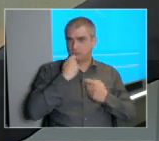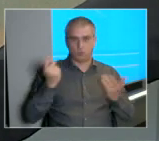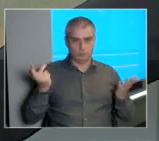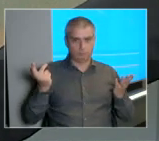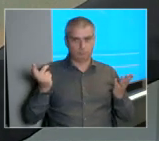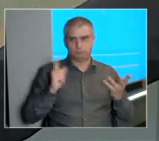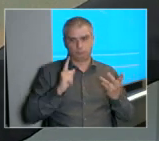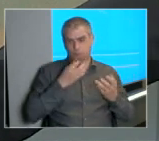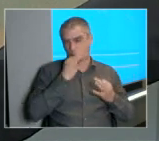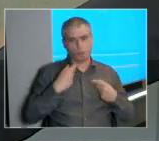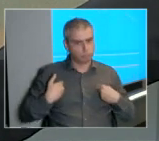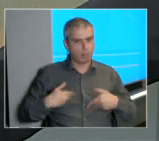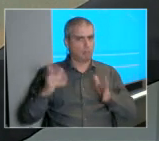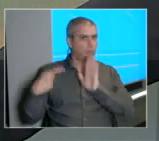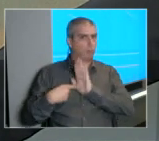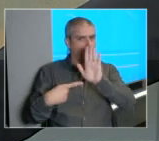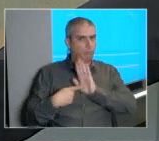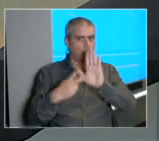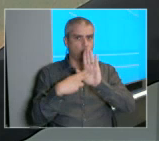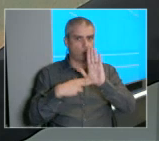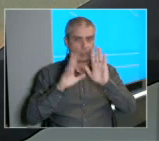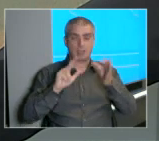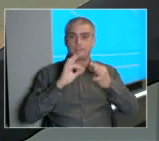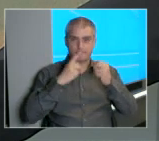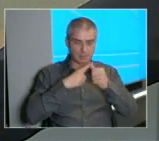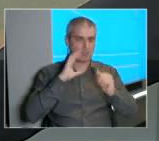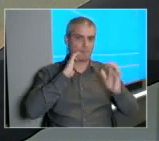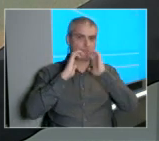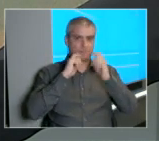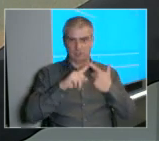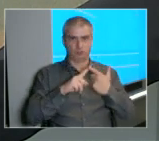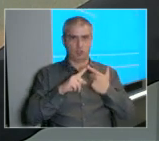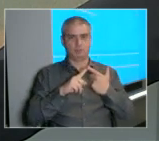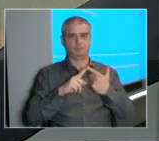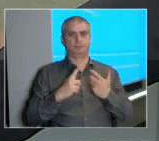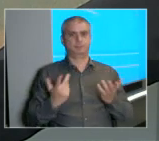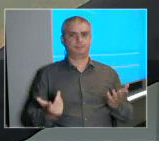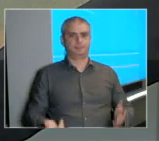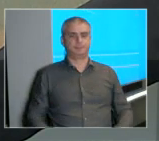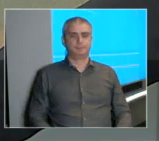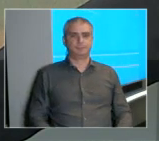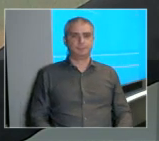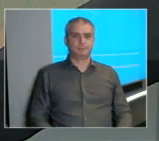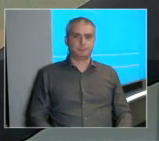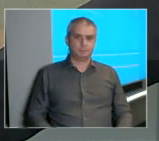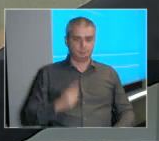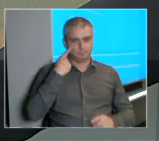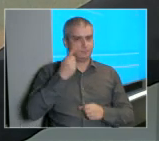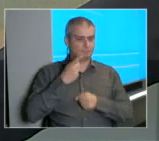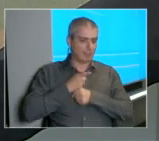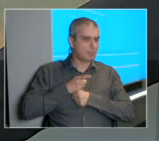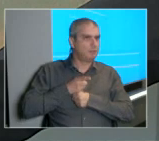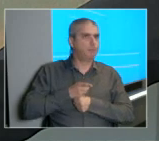אחימאיר, לא אוסרת לפרסם את התמונות גם ברשתות החברתיות, גם בתקשורת הממוסדת של הטנקים על